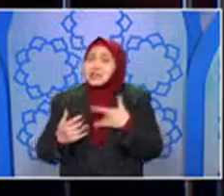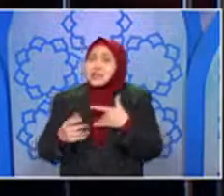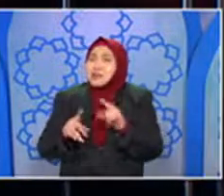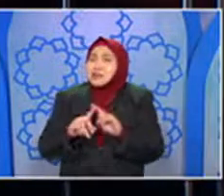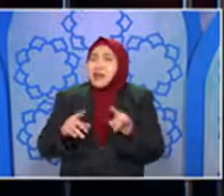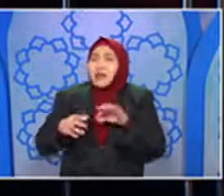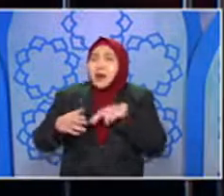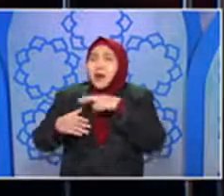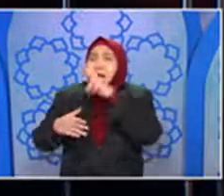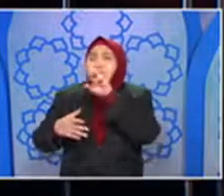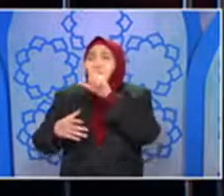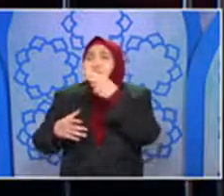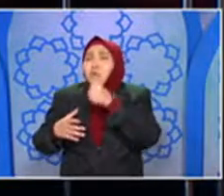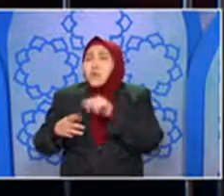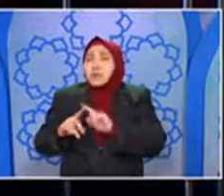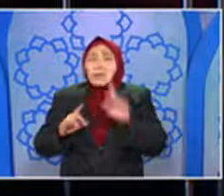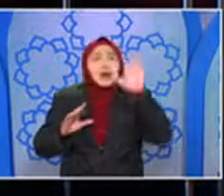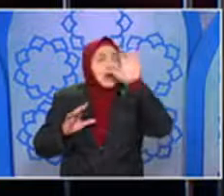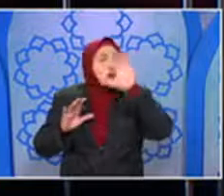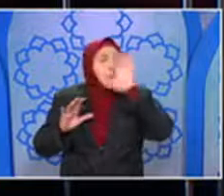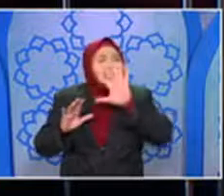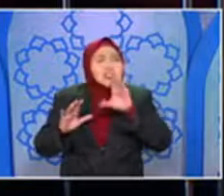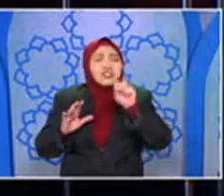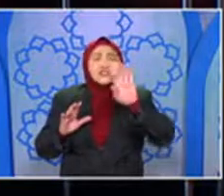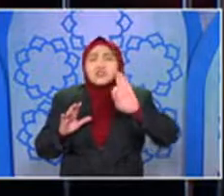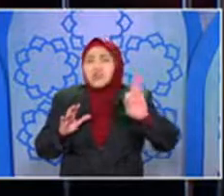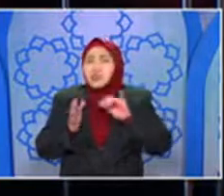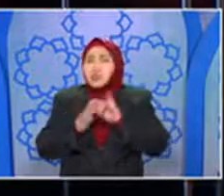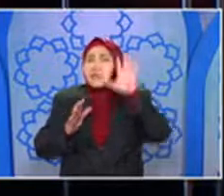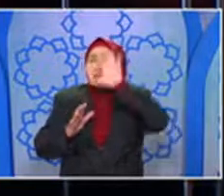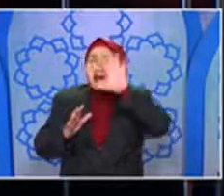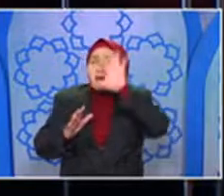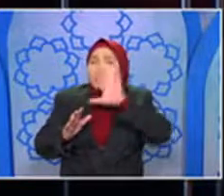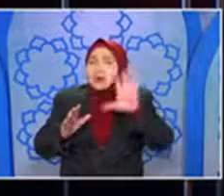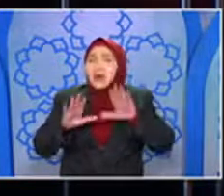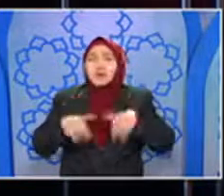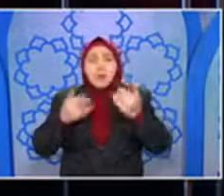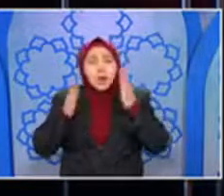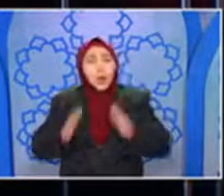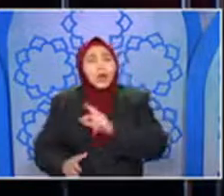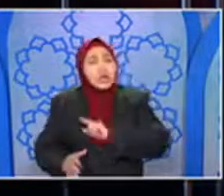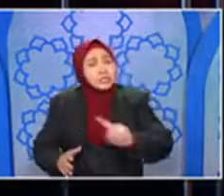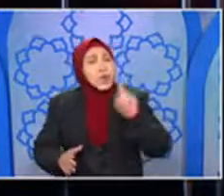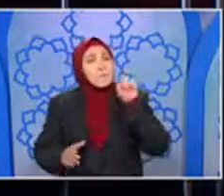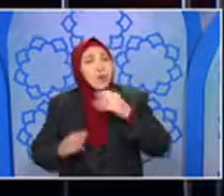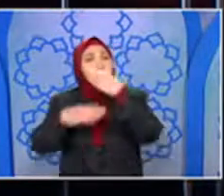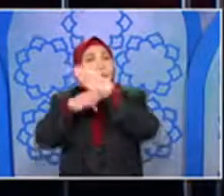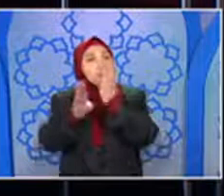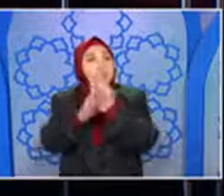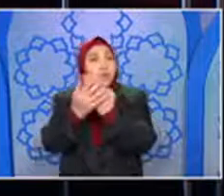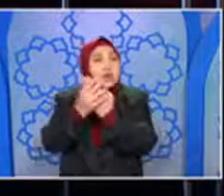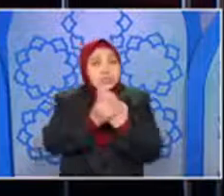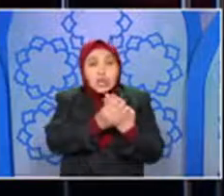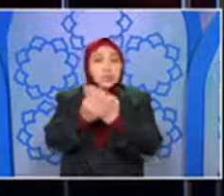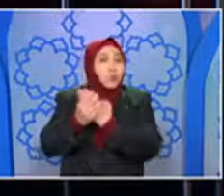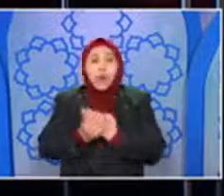dia menggambarkan bila sebut kalimah Saff ni menggambarkan bagaimana orang Islam ni perlu membentuk kesatuan.